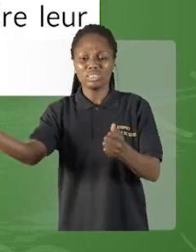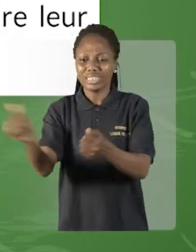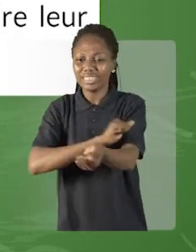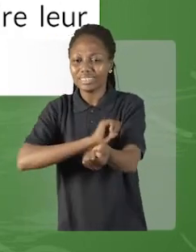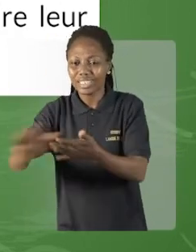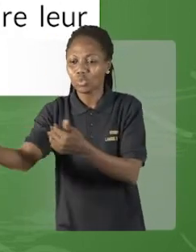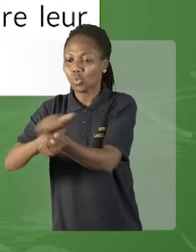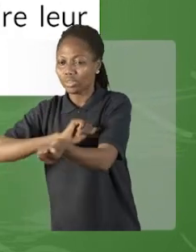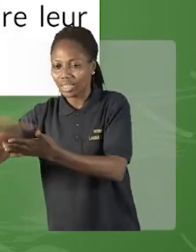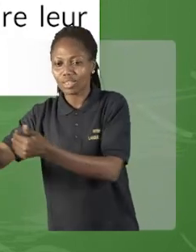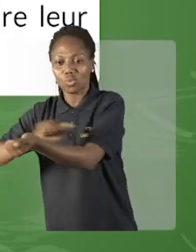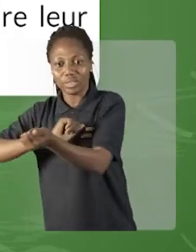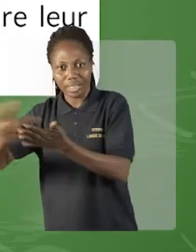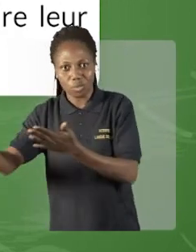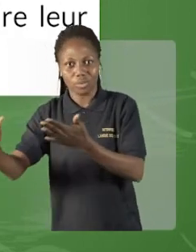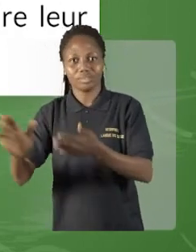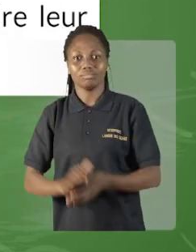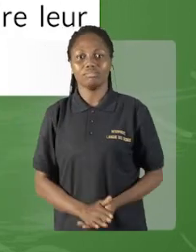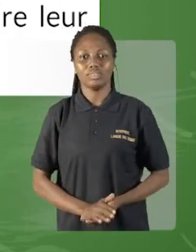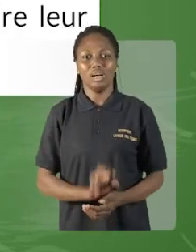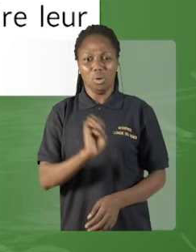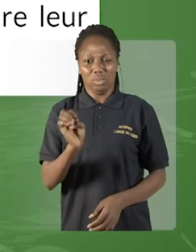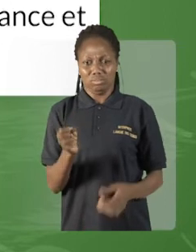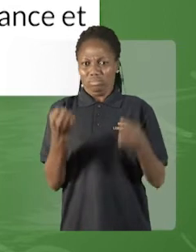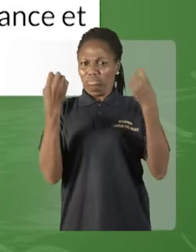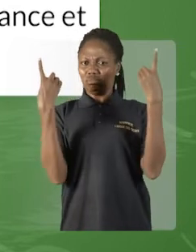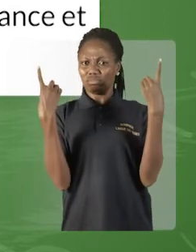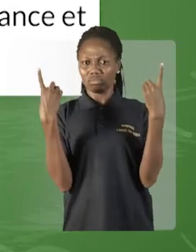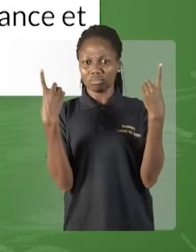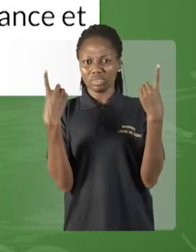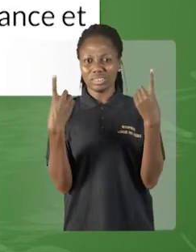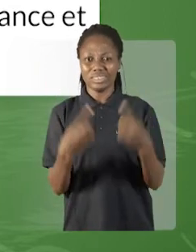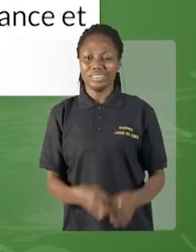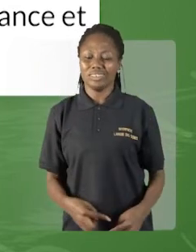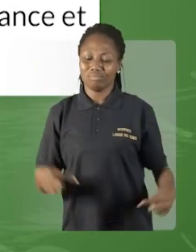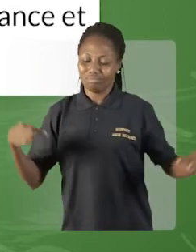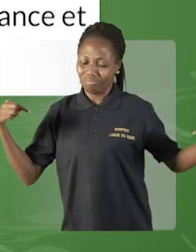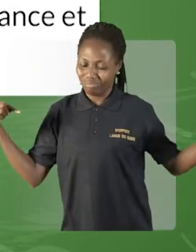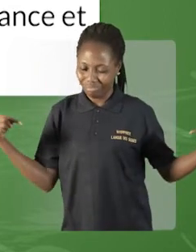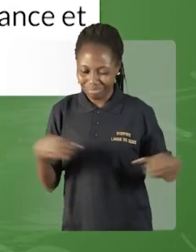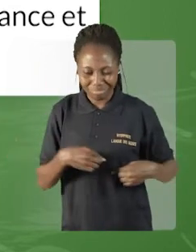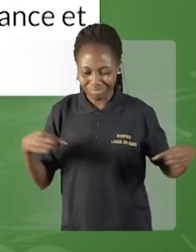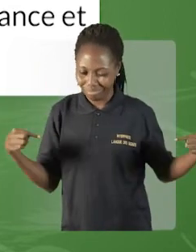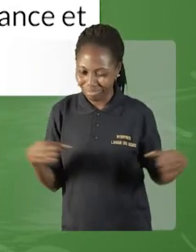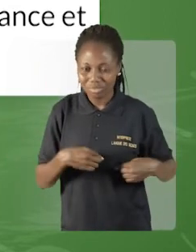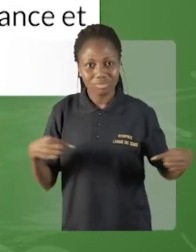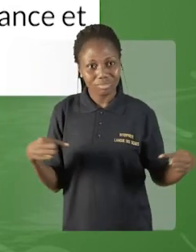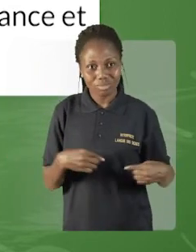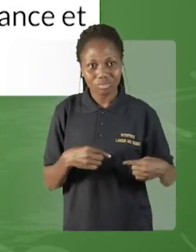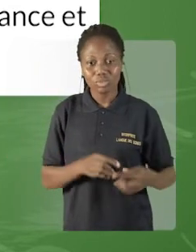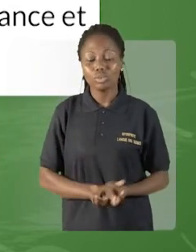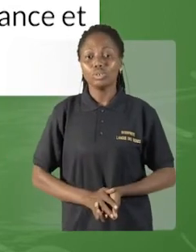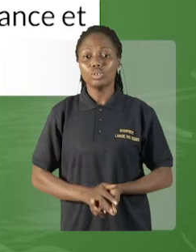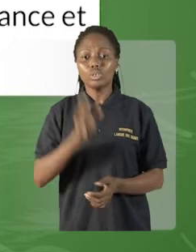la forêt ont été détruites. Surpris par ce spectacle de désolation,